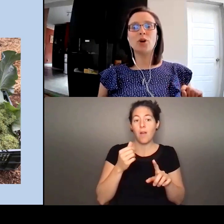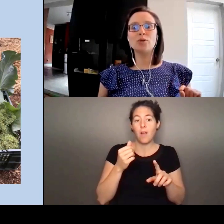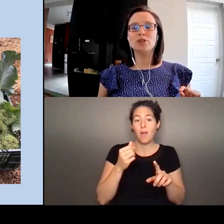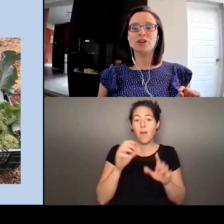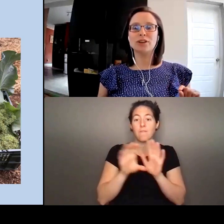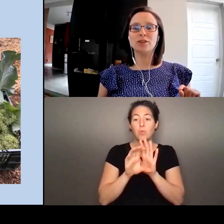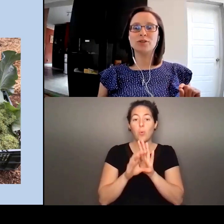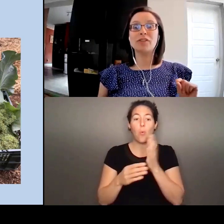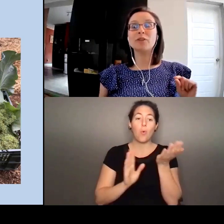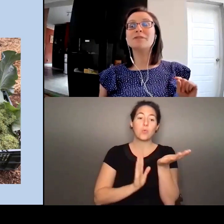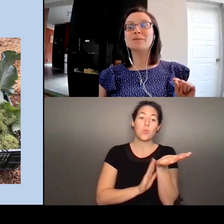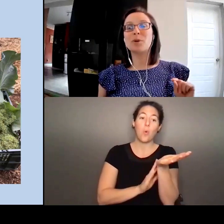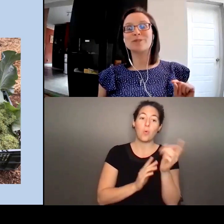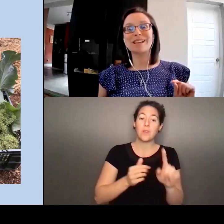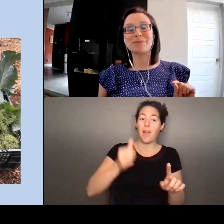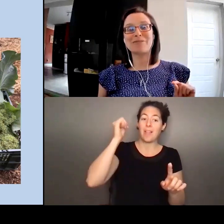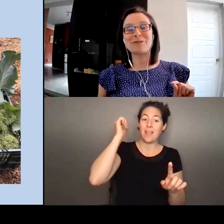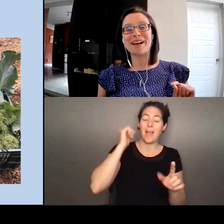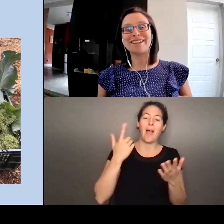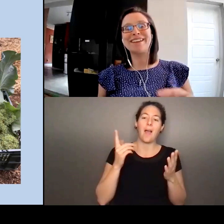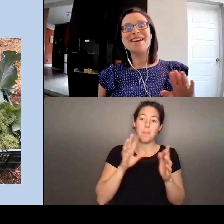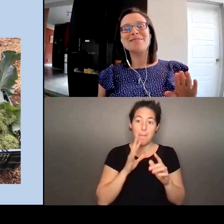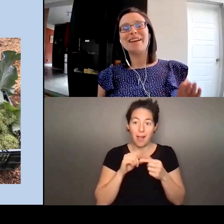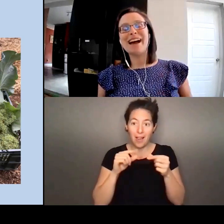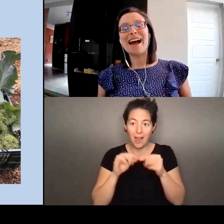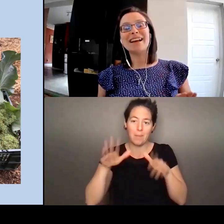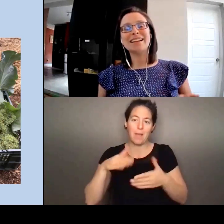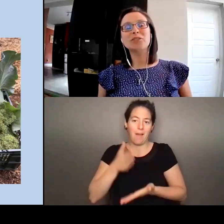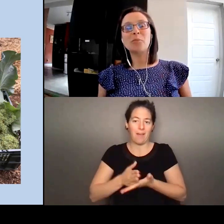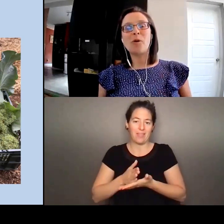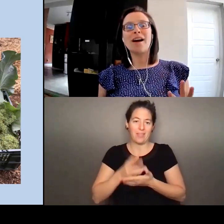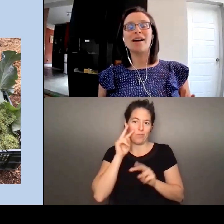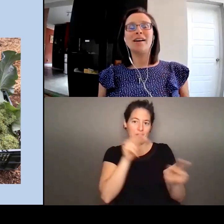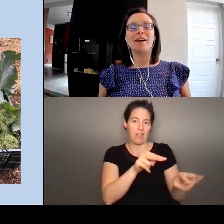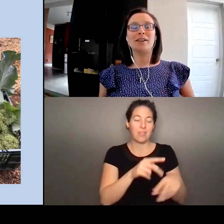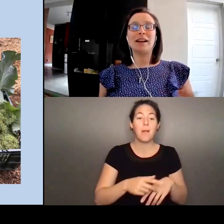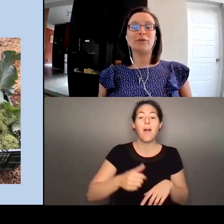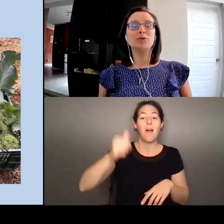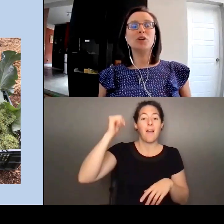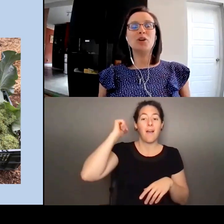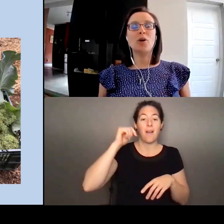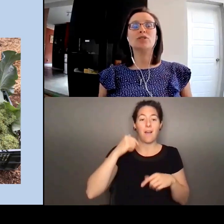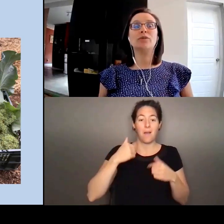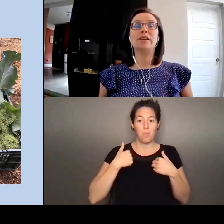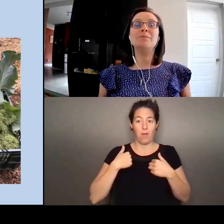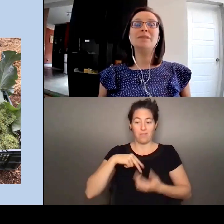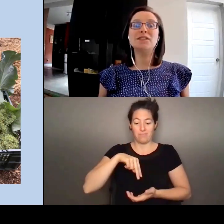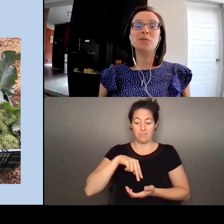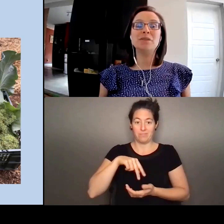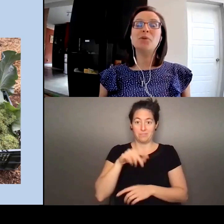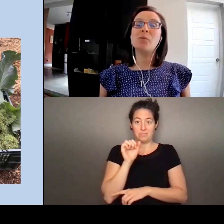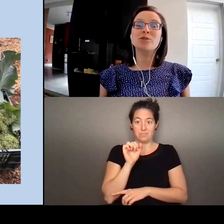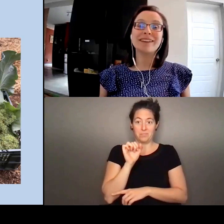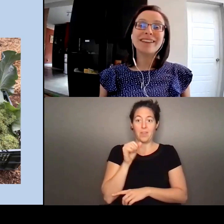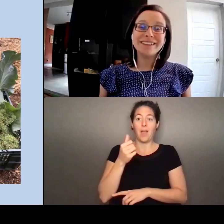de gauche, je vais faire une petite pause après avoir parlé, mais en arrière de moi, à la photo de gauche, vous voyez mes